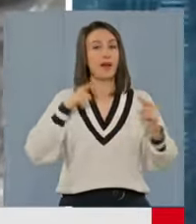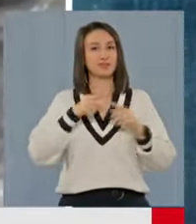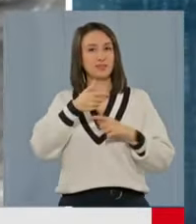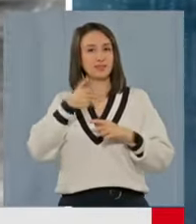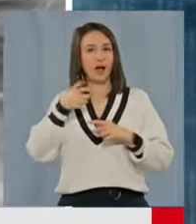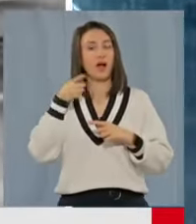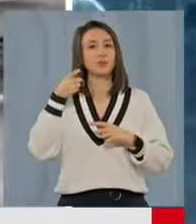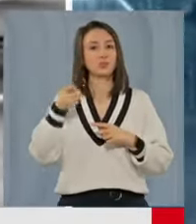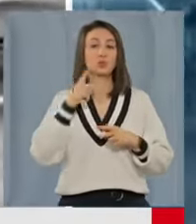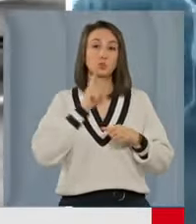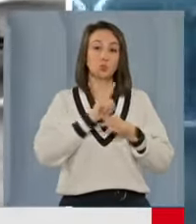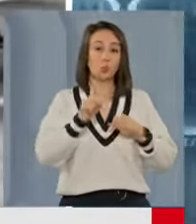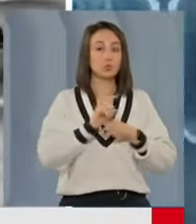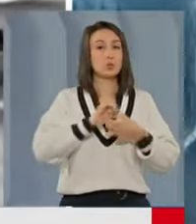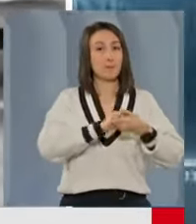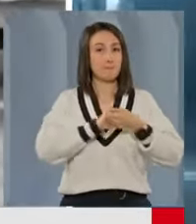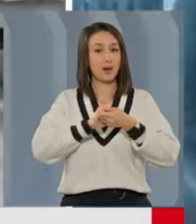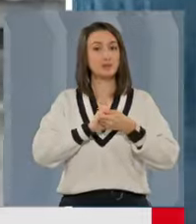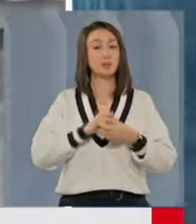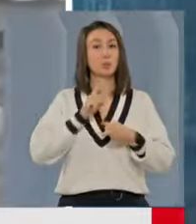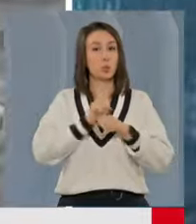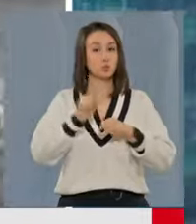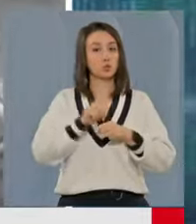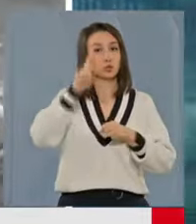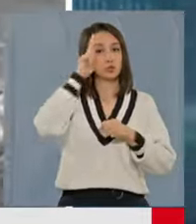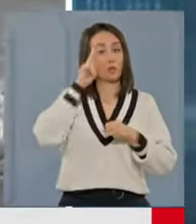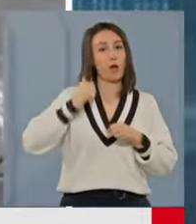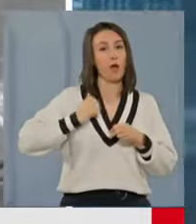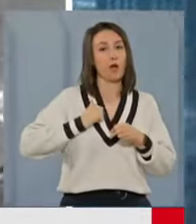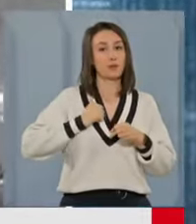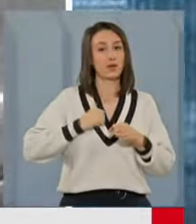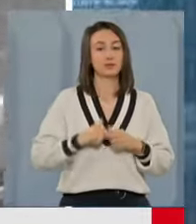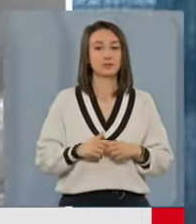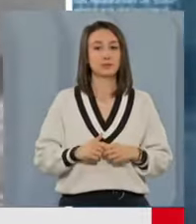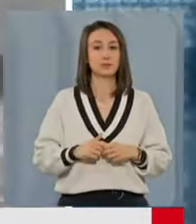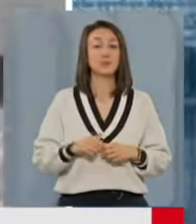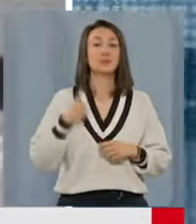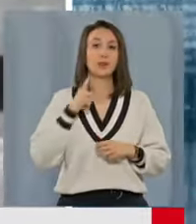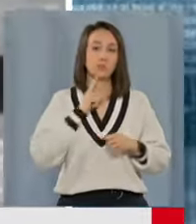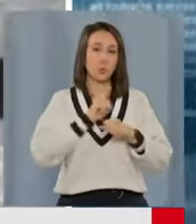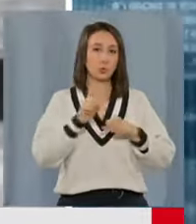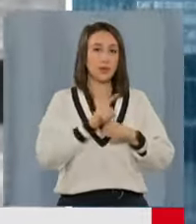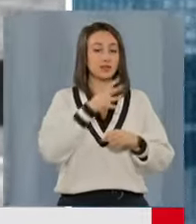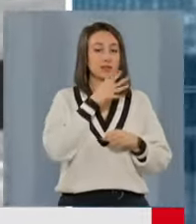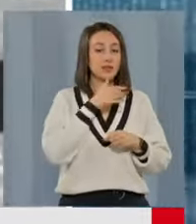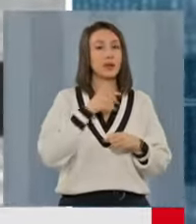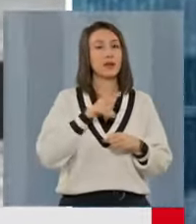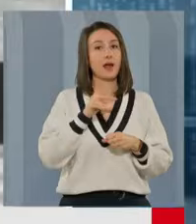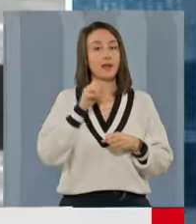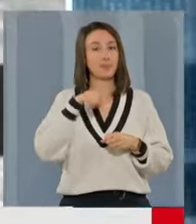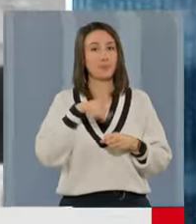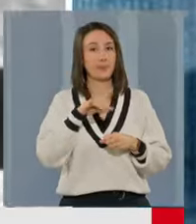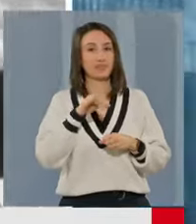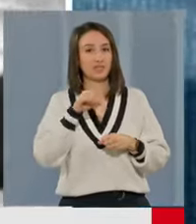acestea sunt produse în parteneriat între producătorii germani de armament deal Defense producătorii israelieni de la Rin metal